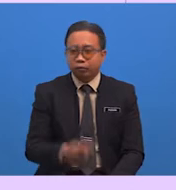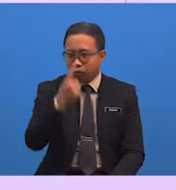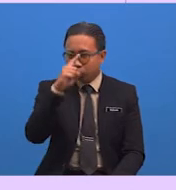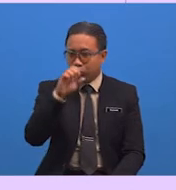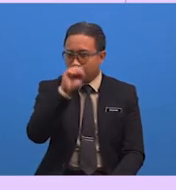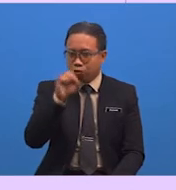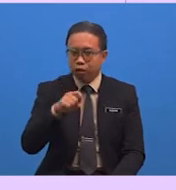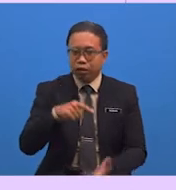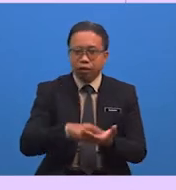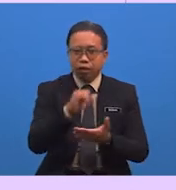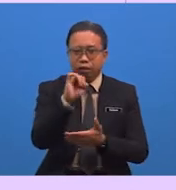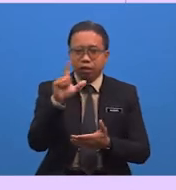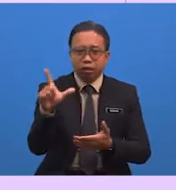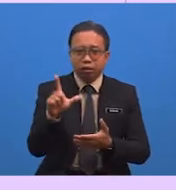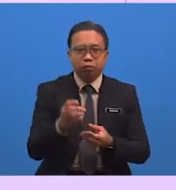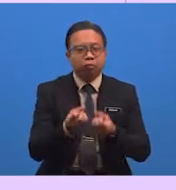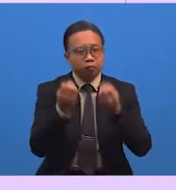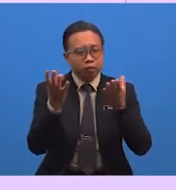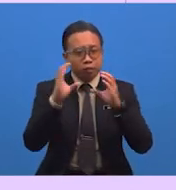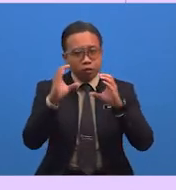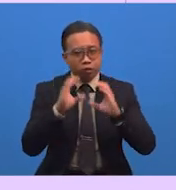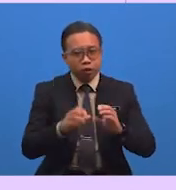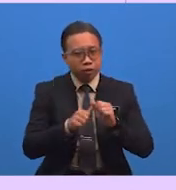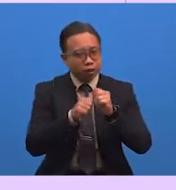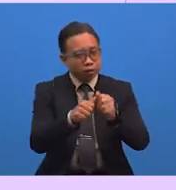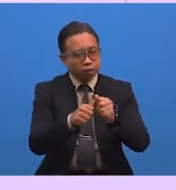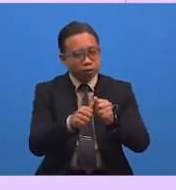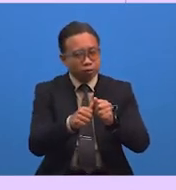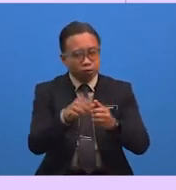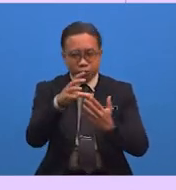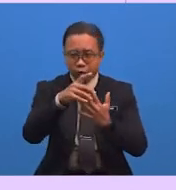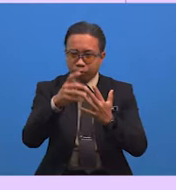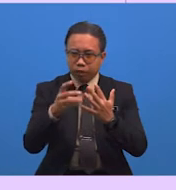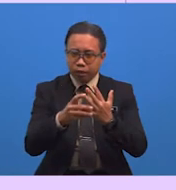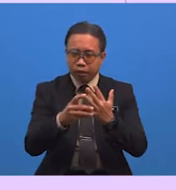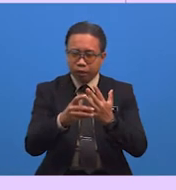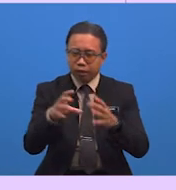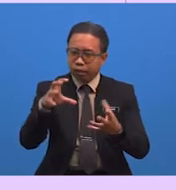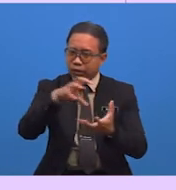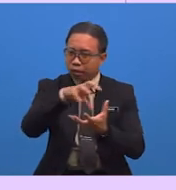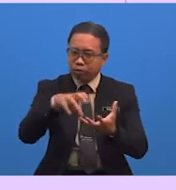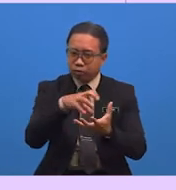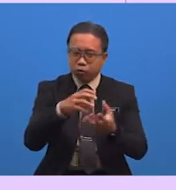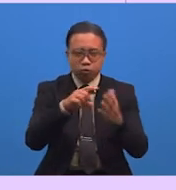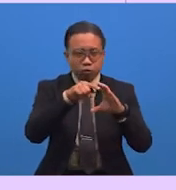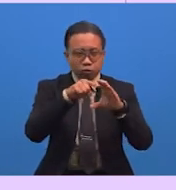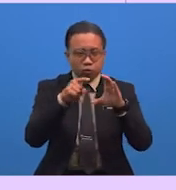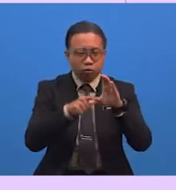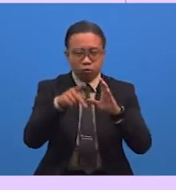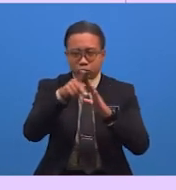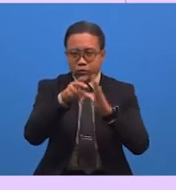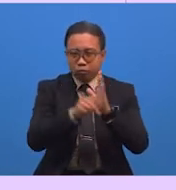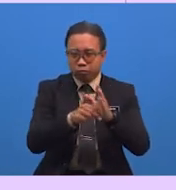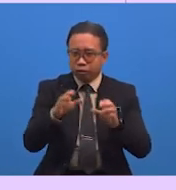Penyelesaian untuk soalan ini adalah pelbagai, bergantung kepada pilihan kombinasi sudut